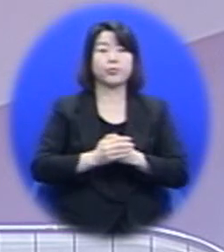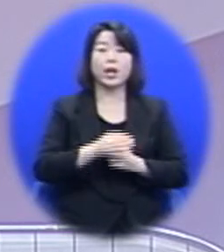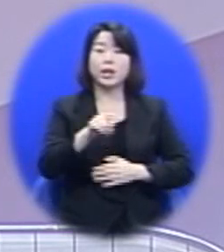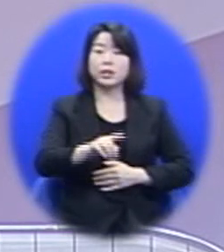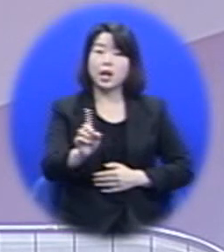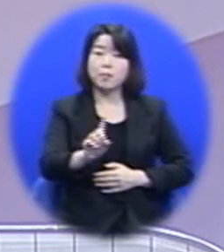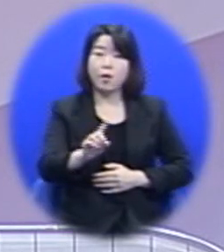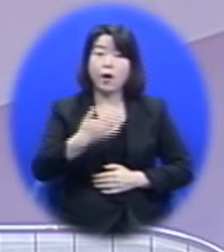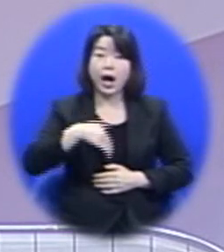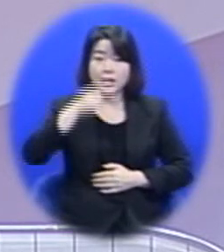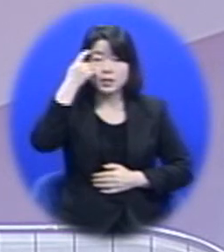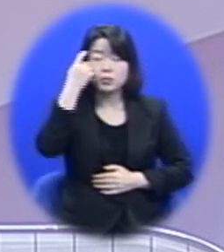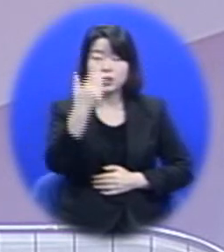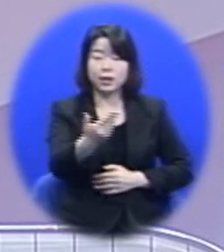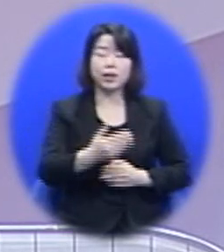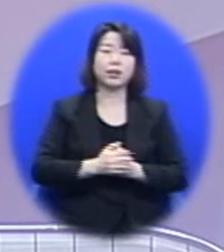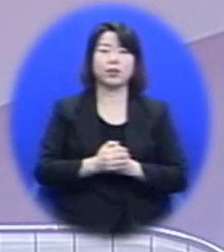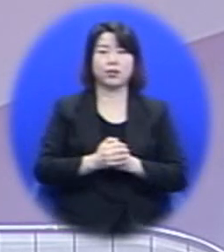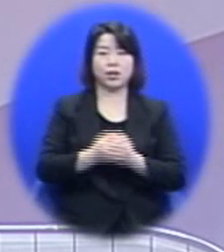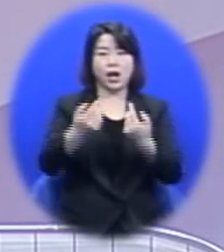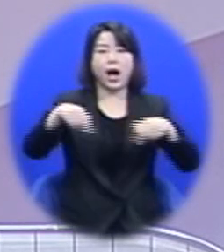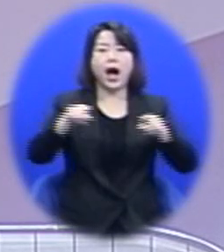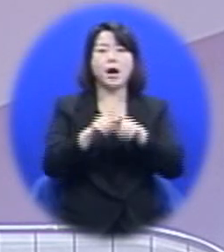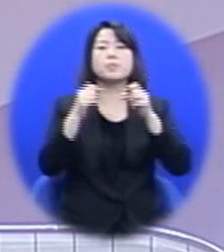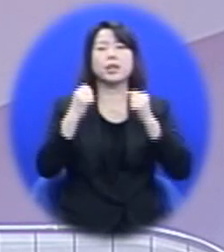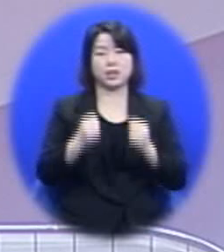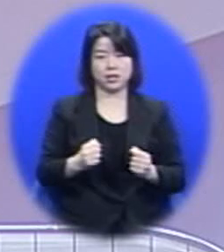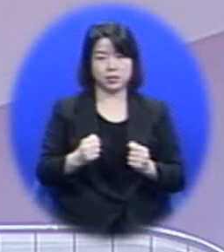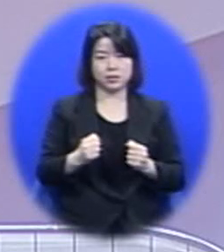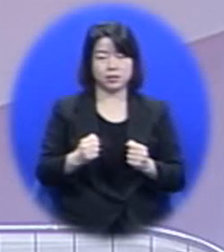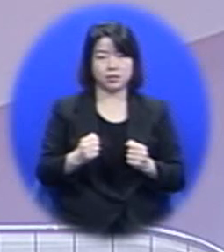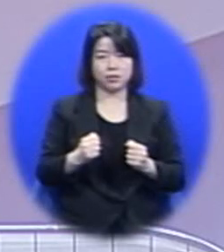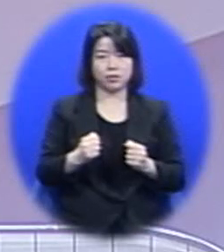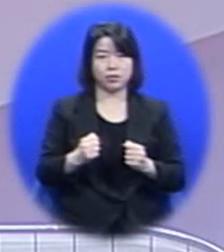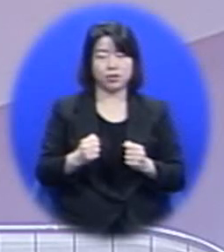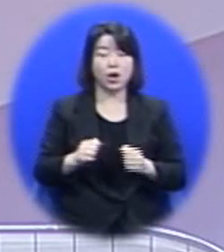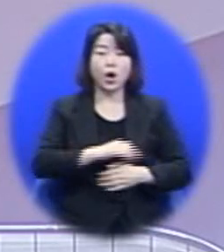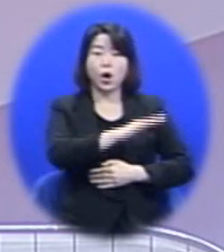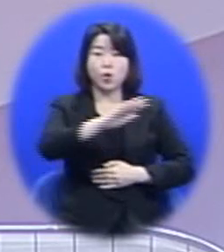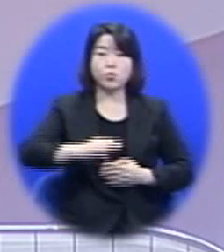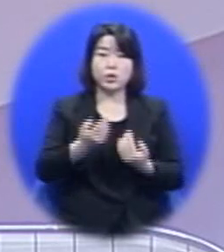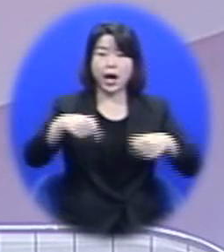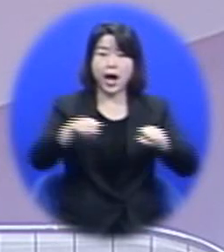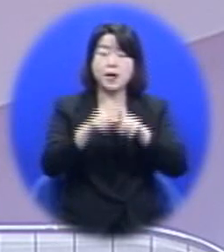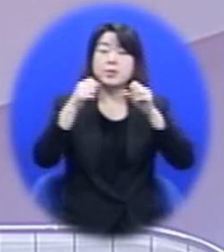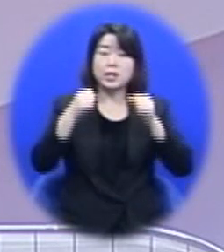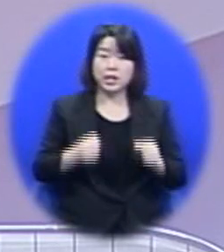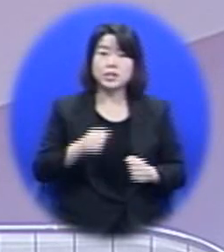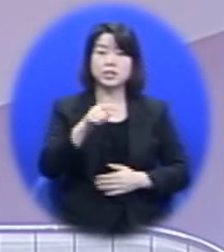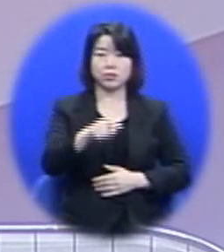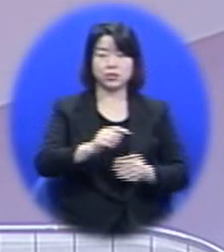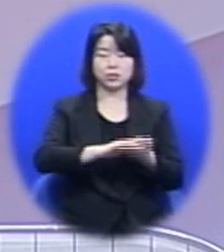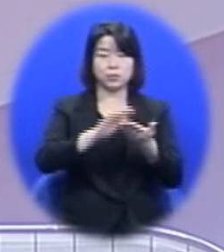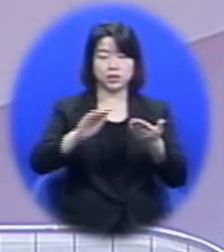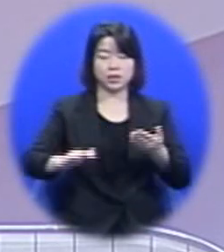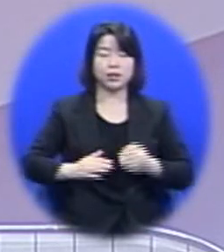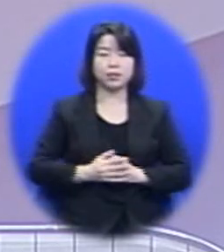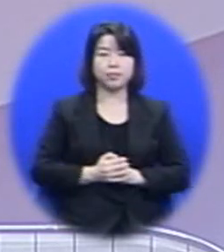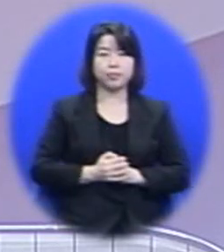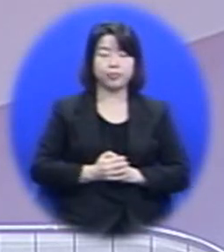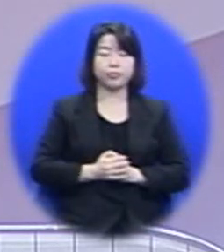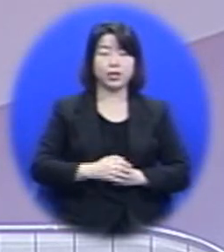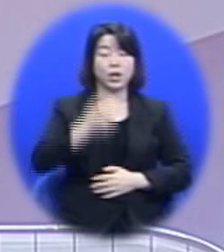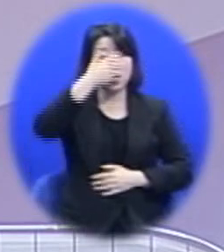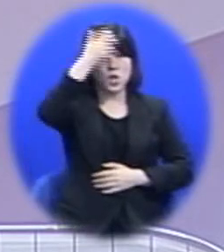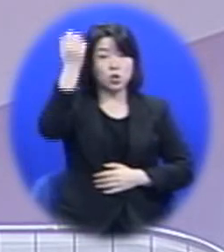그게 뭔지 아십니까? 함께 계셔주시는 것. 우리와 함께 계셔주시는 것.